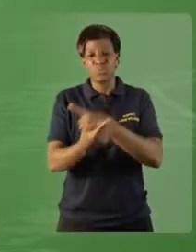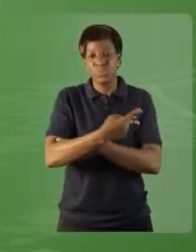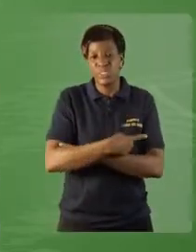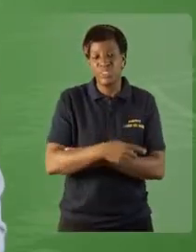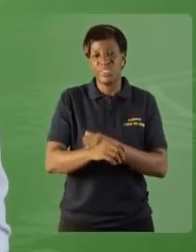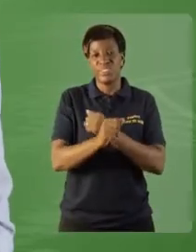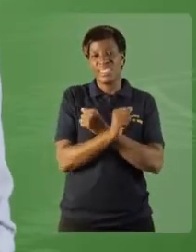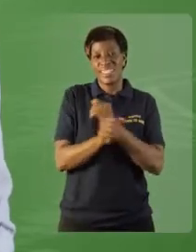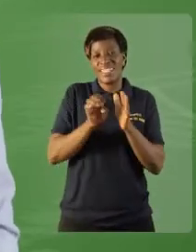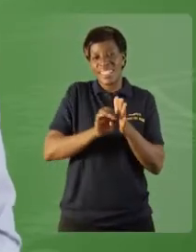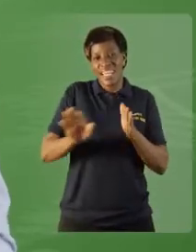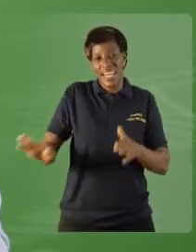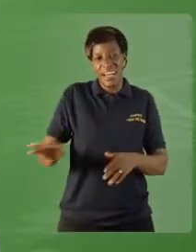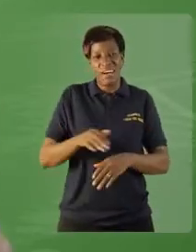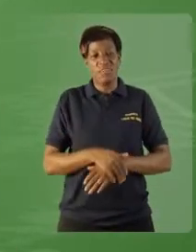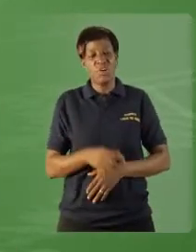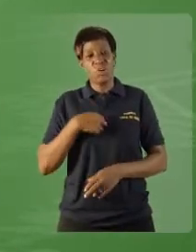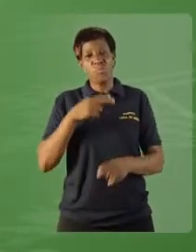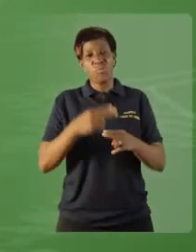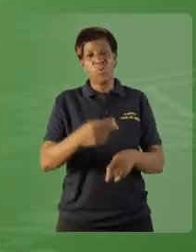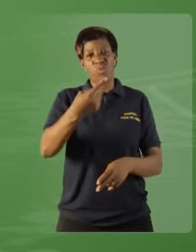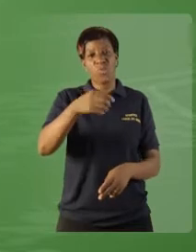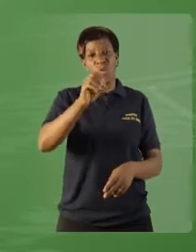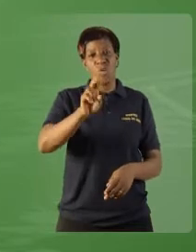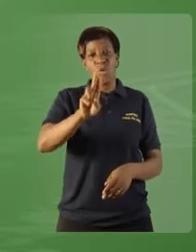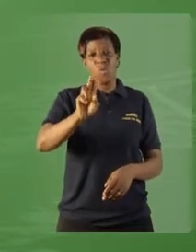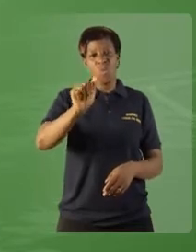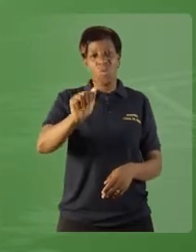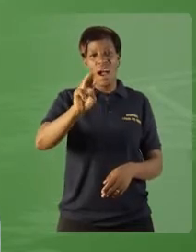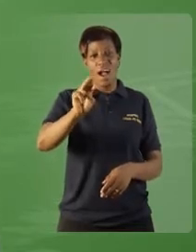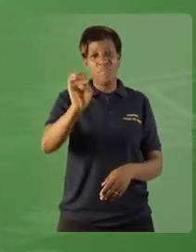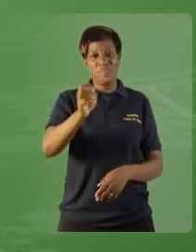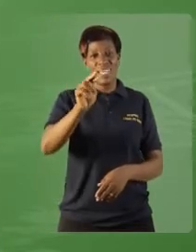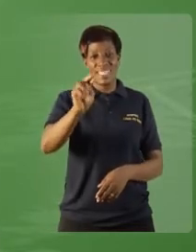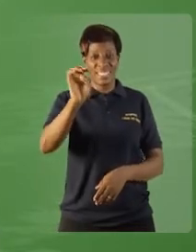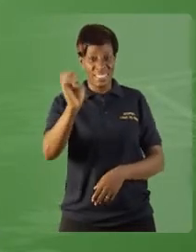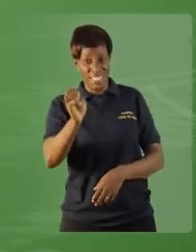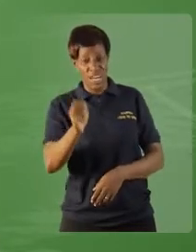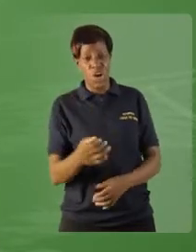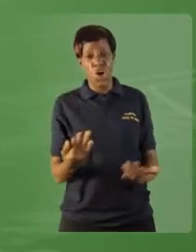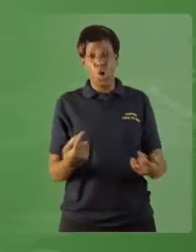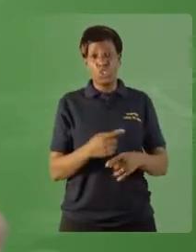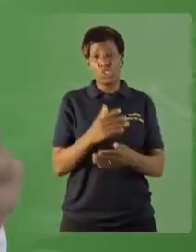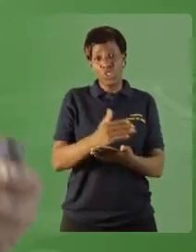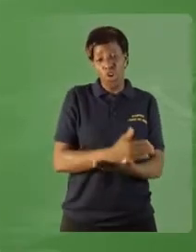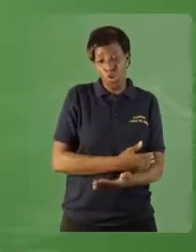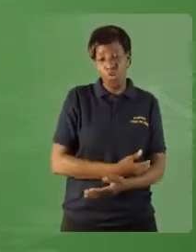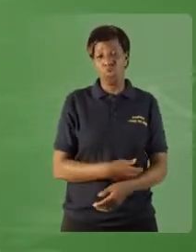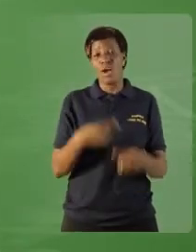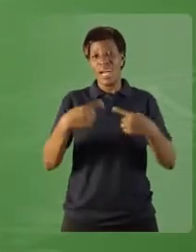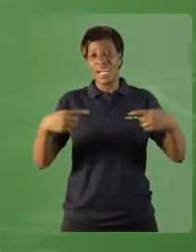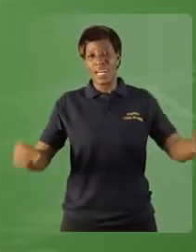Bonjour chers élèves, je suis Guaminé Julien. Nous ferons un cours de grammaire niveau